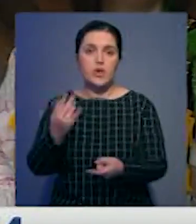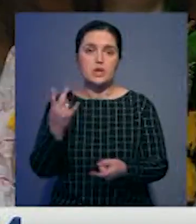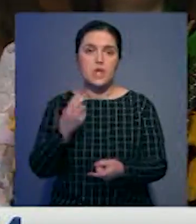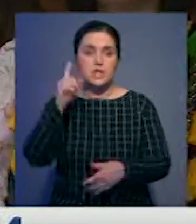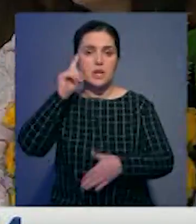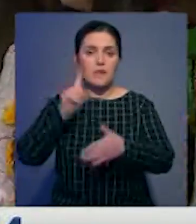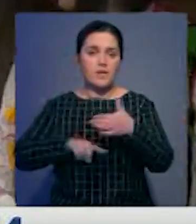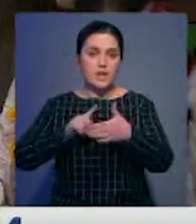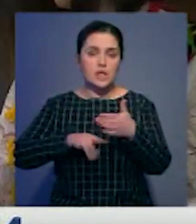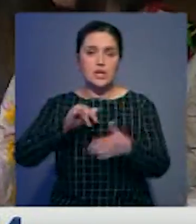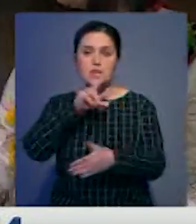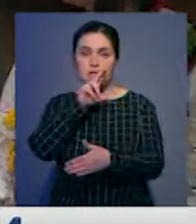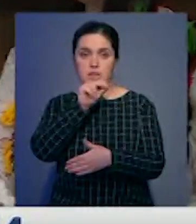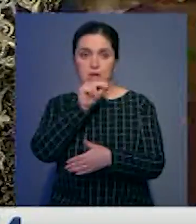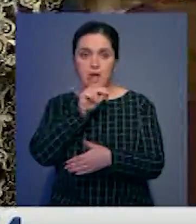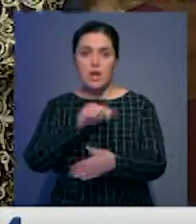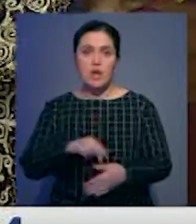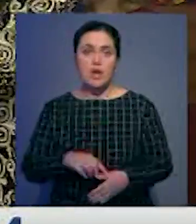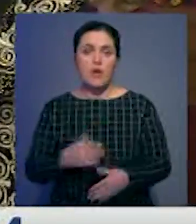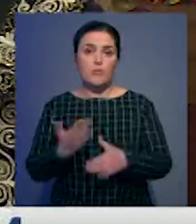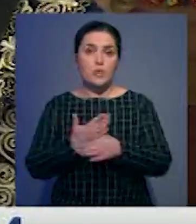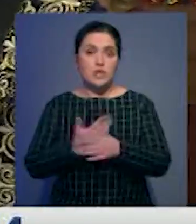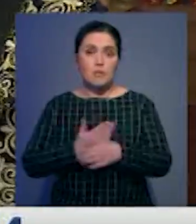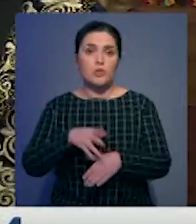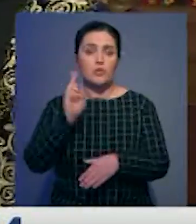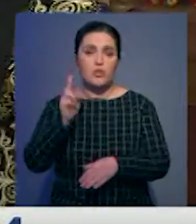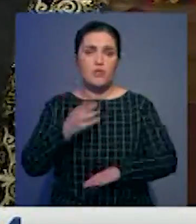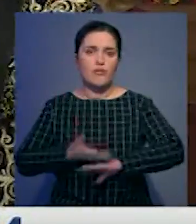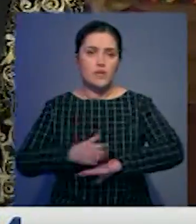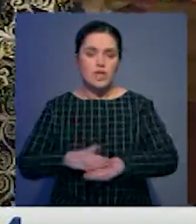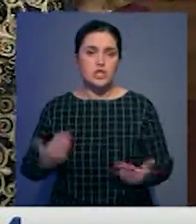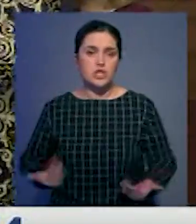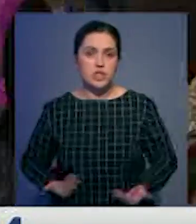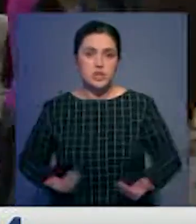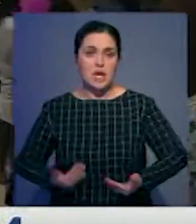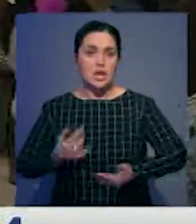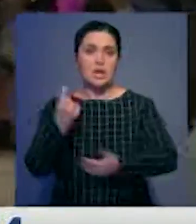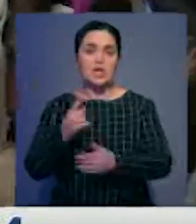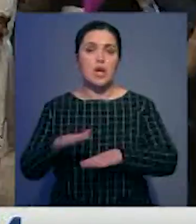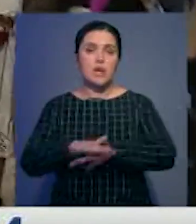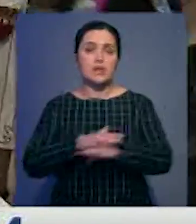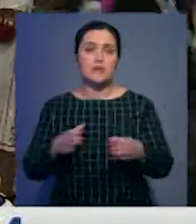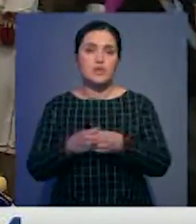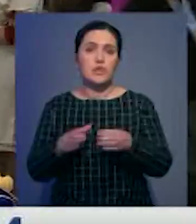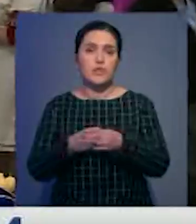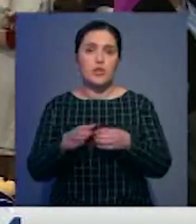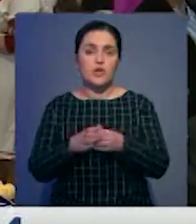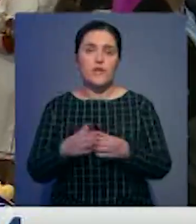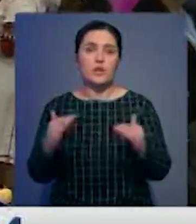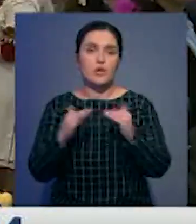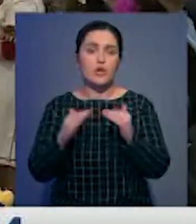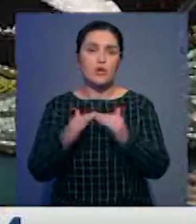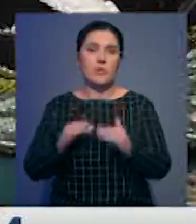его национальности, веры и языка. В помощь тем, кто оказался в сложной жизненной ситуации, один из общественных